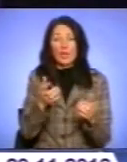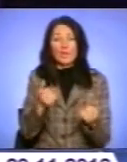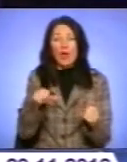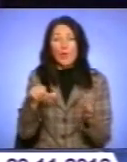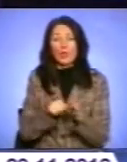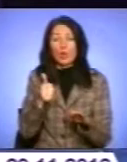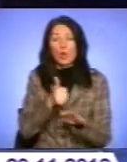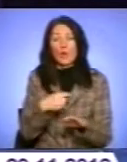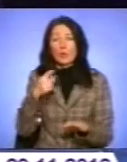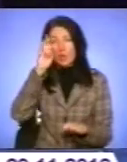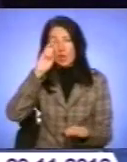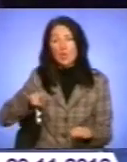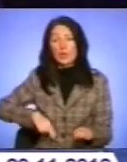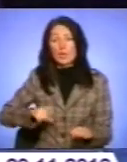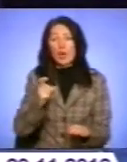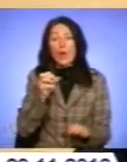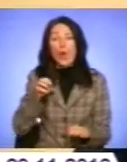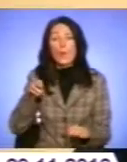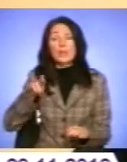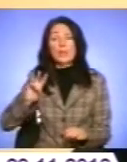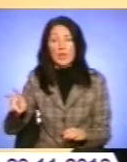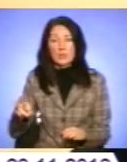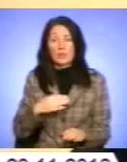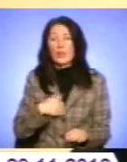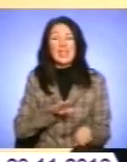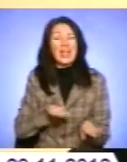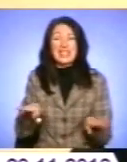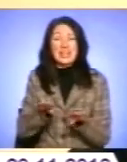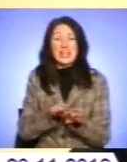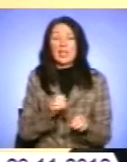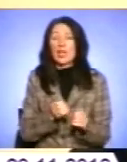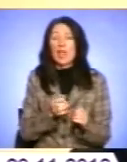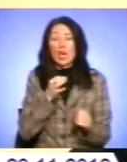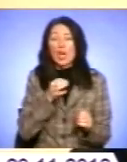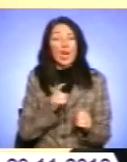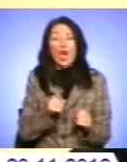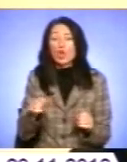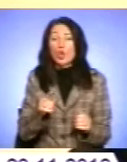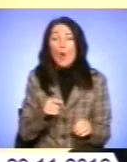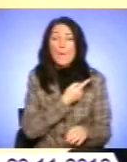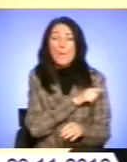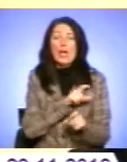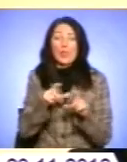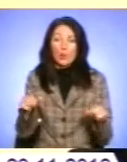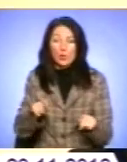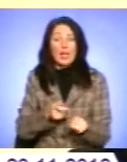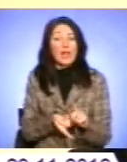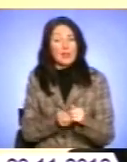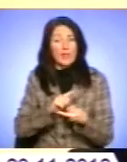обласної державної адміністрації Валентин Хоптян. Ми не закрили жодного медпункту в області, навпаки відкрили три.